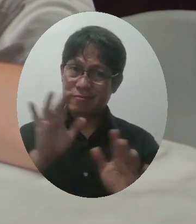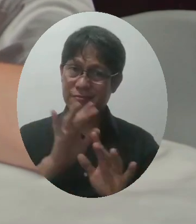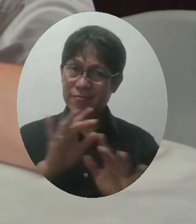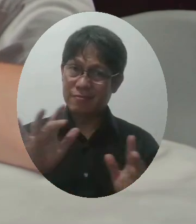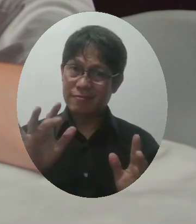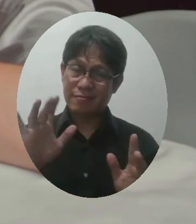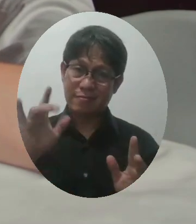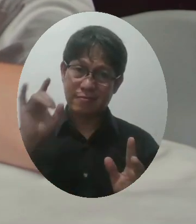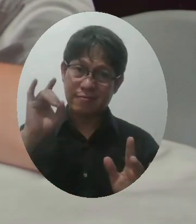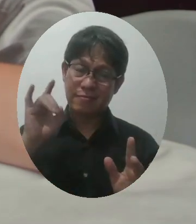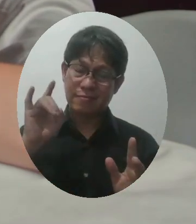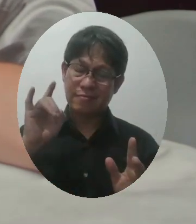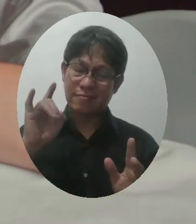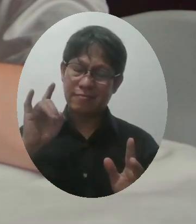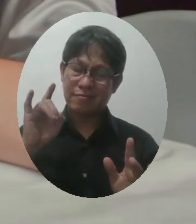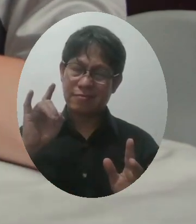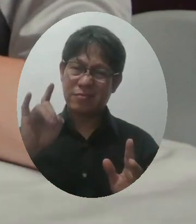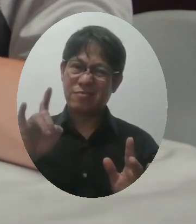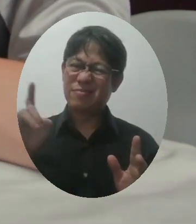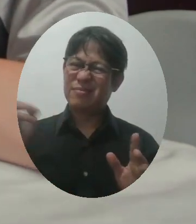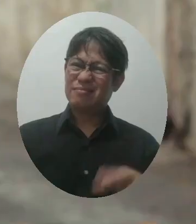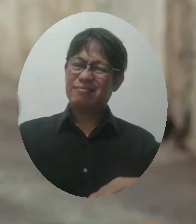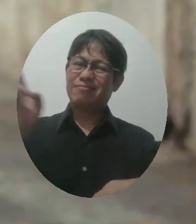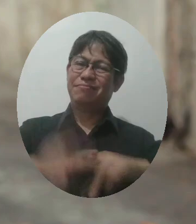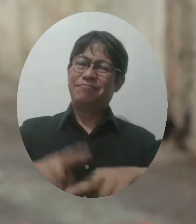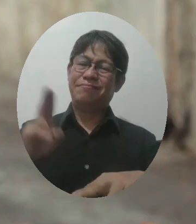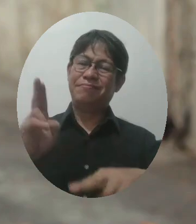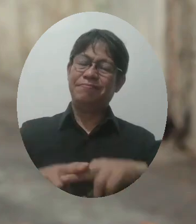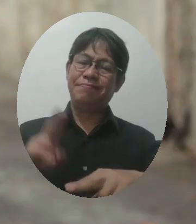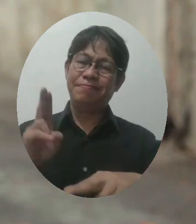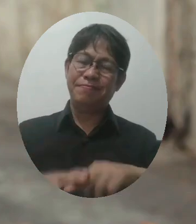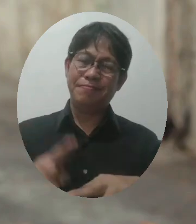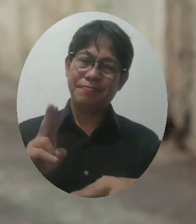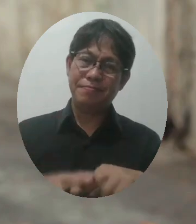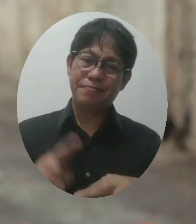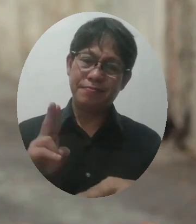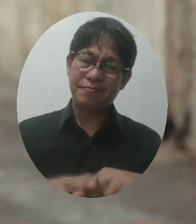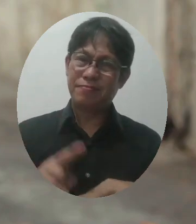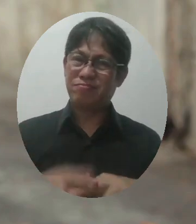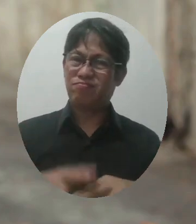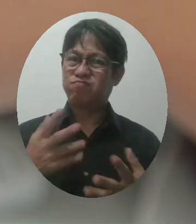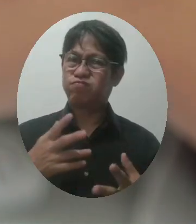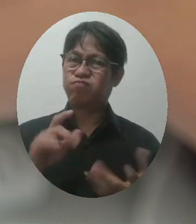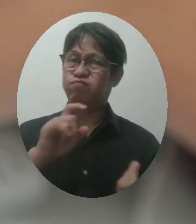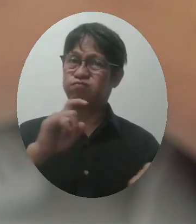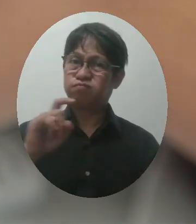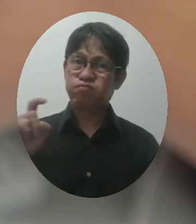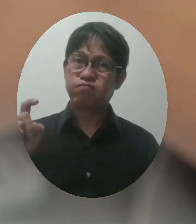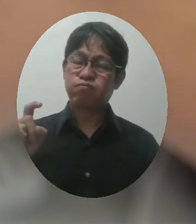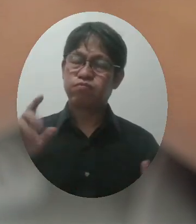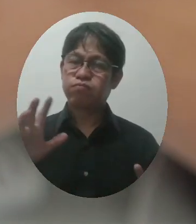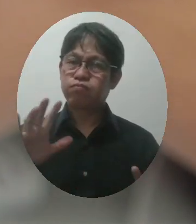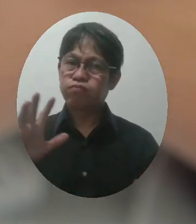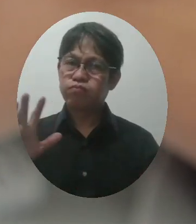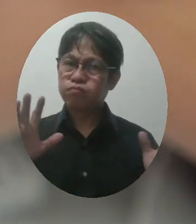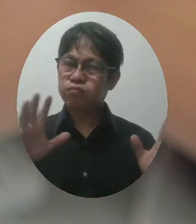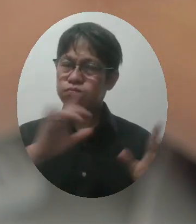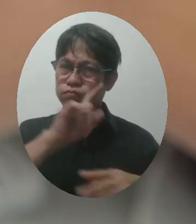yung grado ng pandinig niya. Baka pwedeng matuluyan na wala na siyang marinig. Yun po sabi po ng doktor niya.